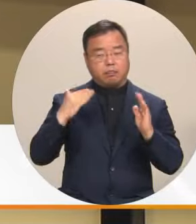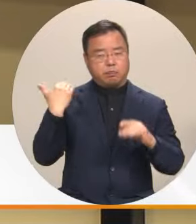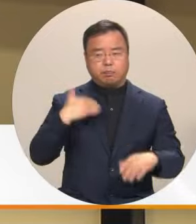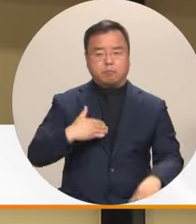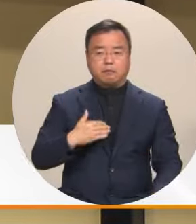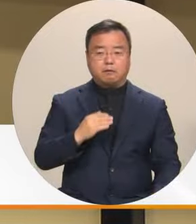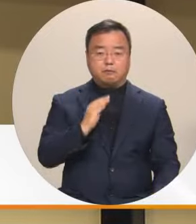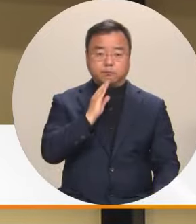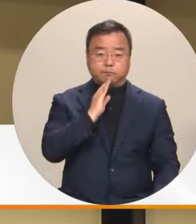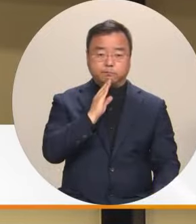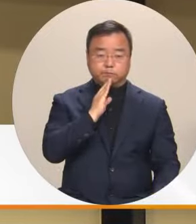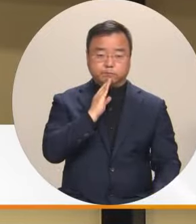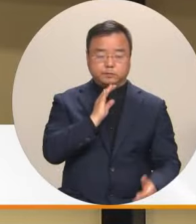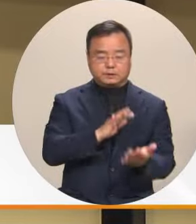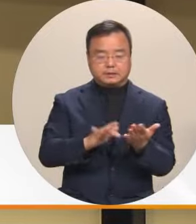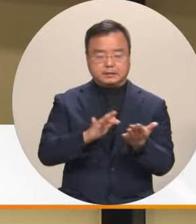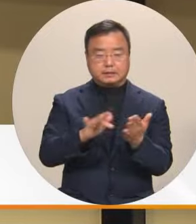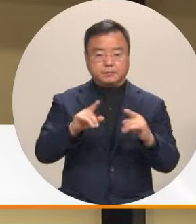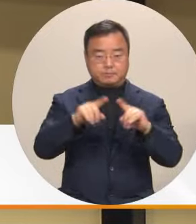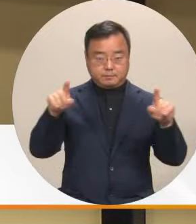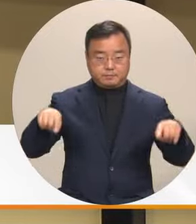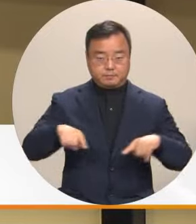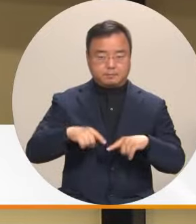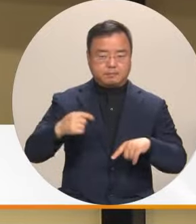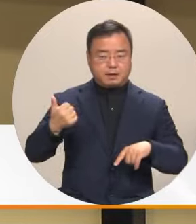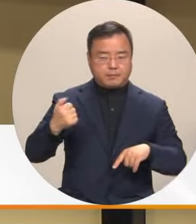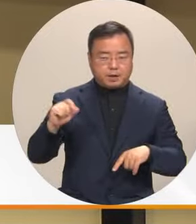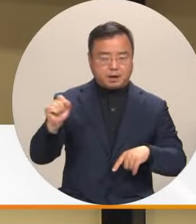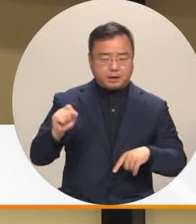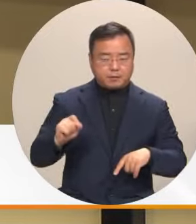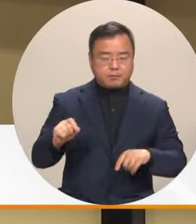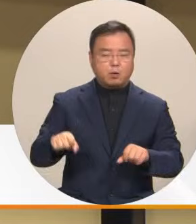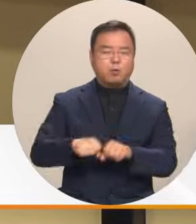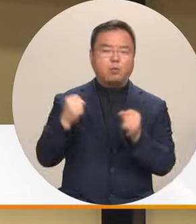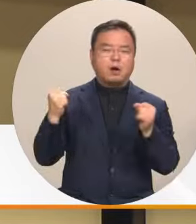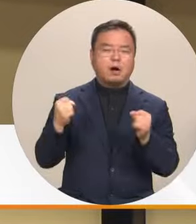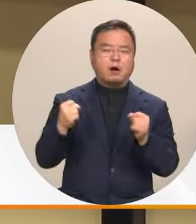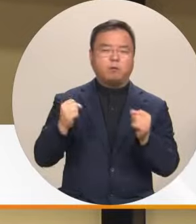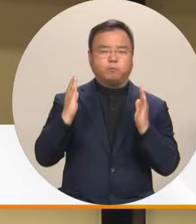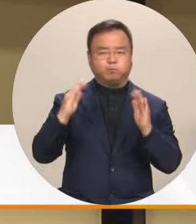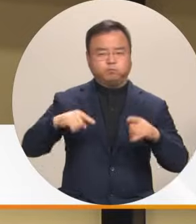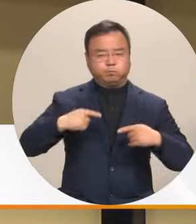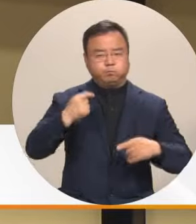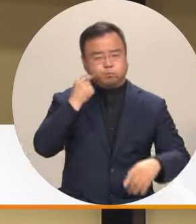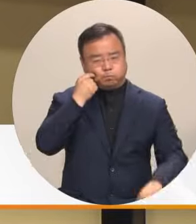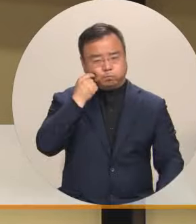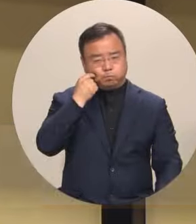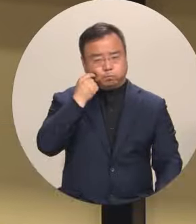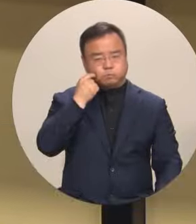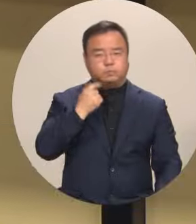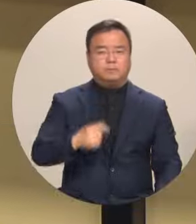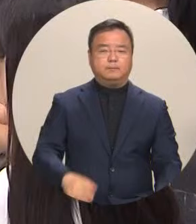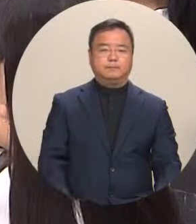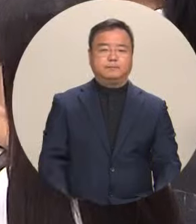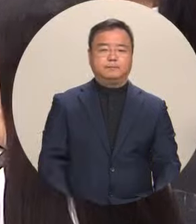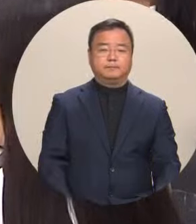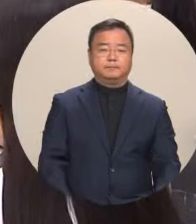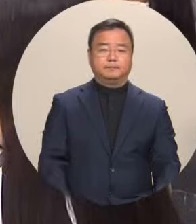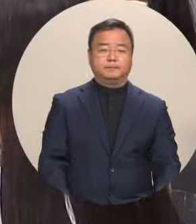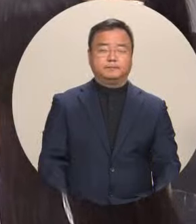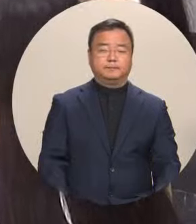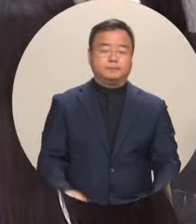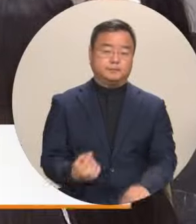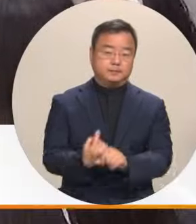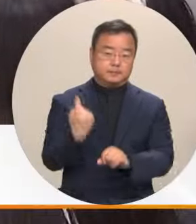못했거든요 태블릿이나 팬이 고장나면 또 수업을 제대로 참여할 수 없는게 단점인 것 같습니다